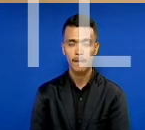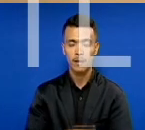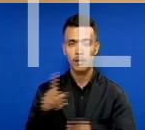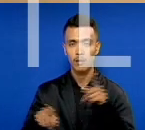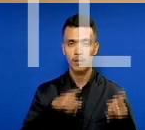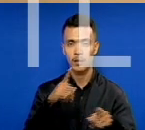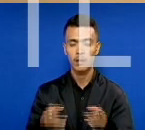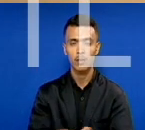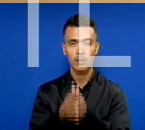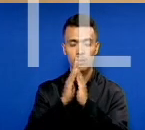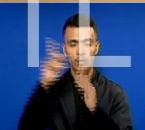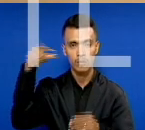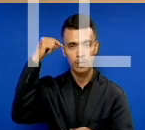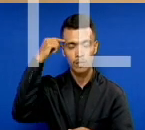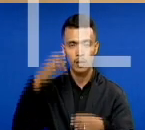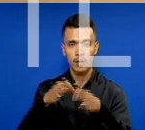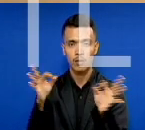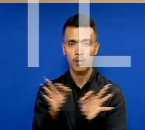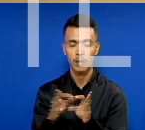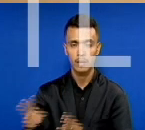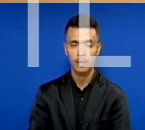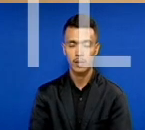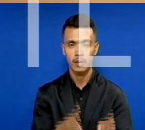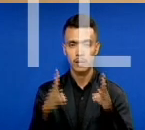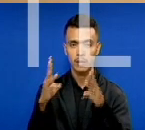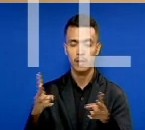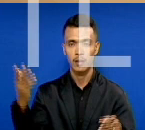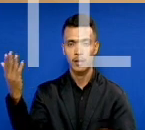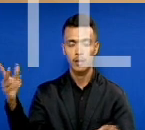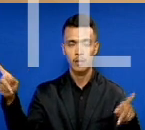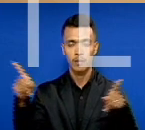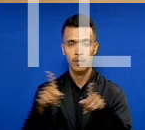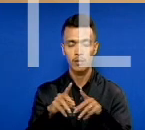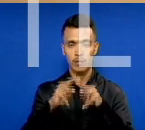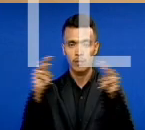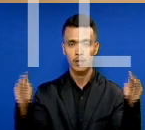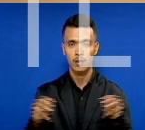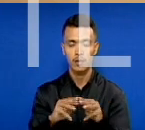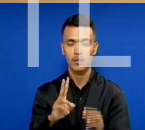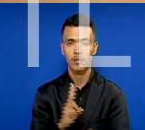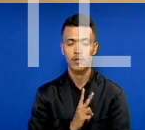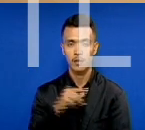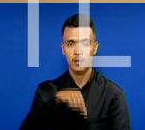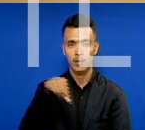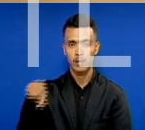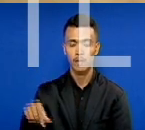Comunidade Husu Governo atu hadia estrada iha suku afaloikai posto Watulari município Vikeke.